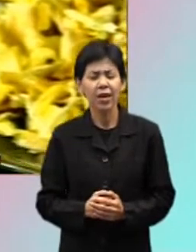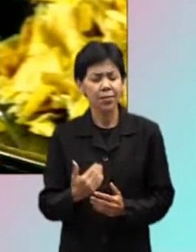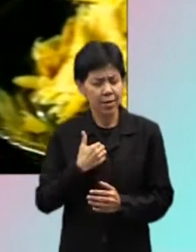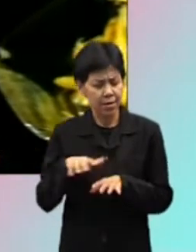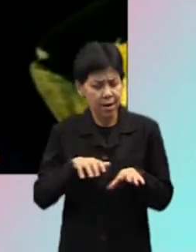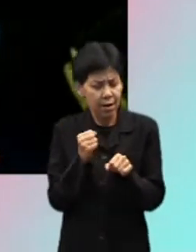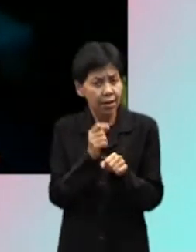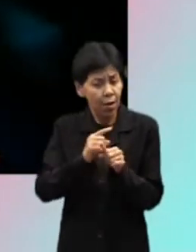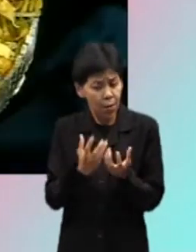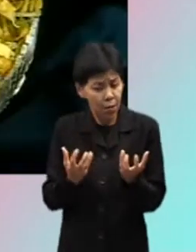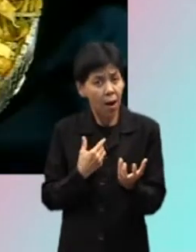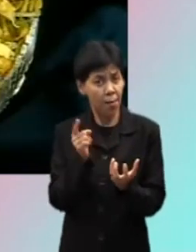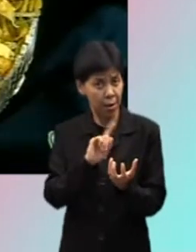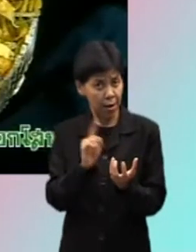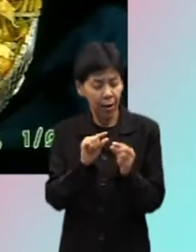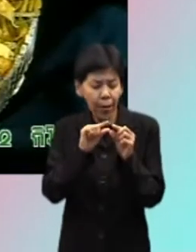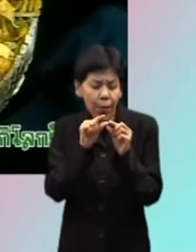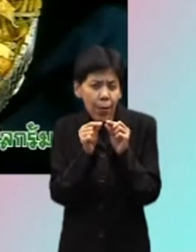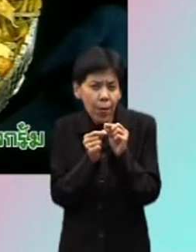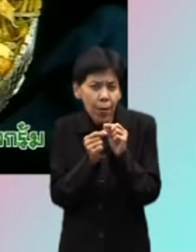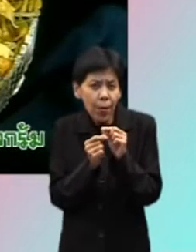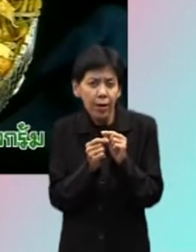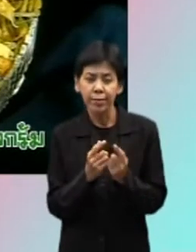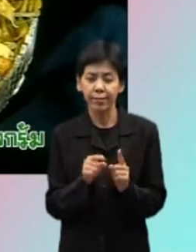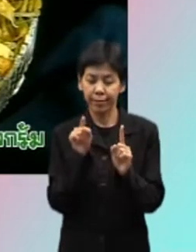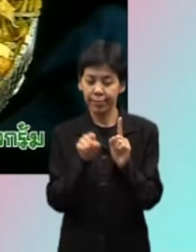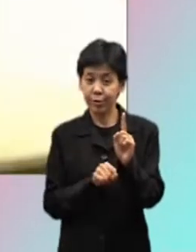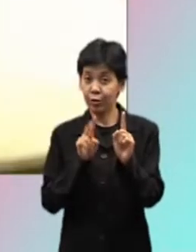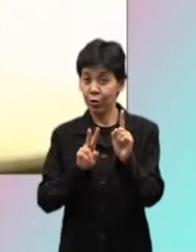ตรียมมีดังนี้ครับดอกสโนครึ่งกิโลกรัม